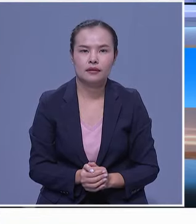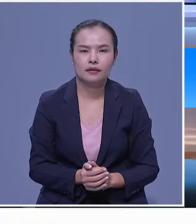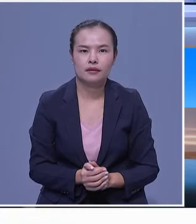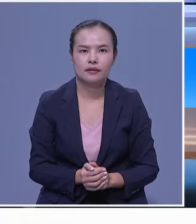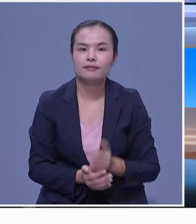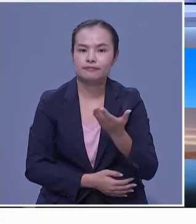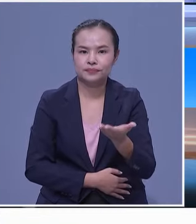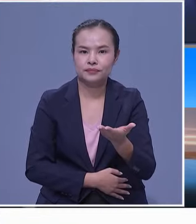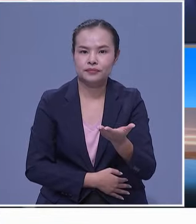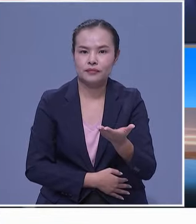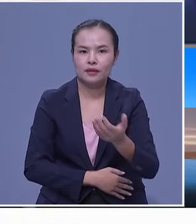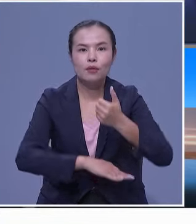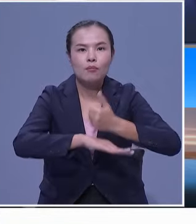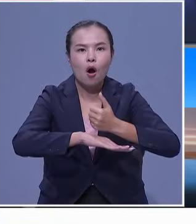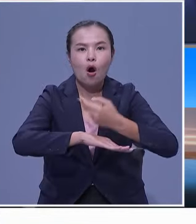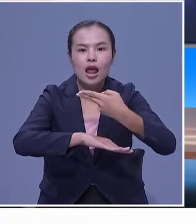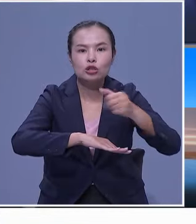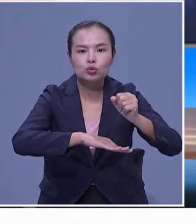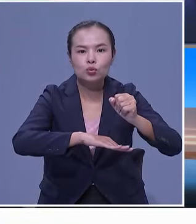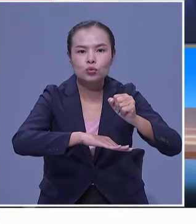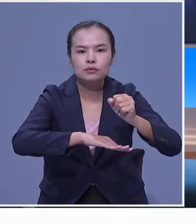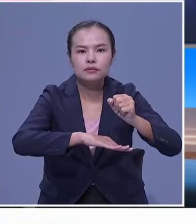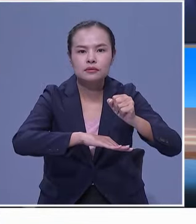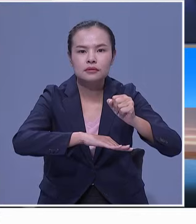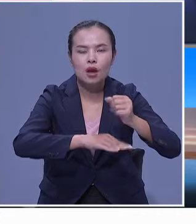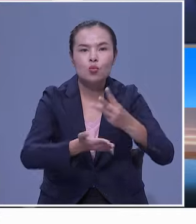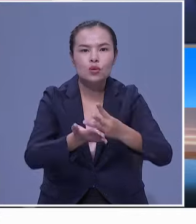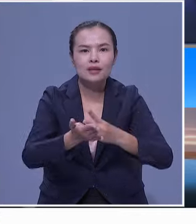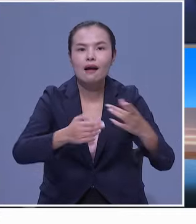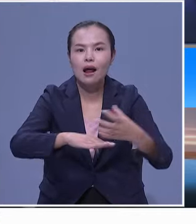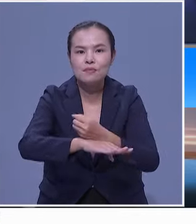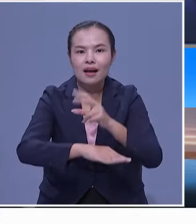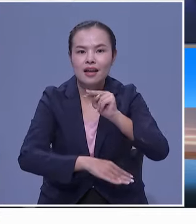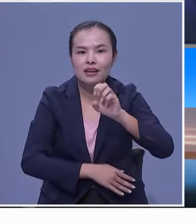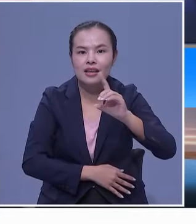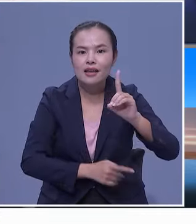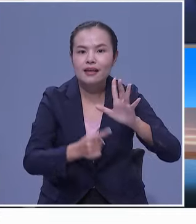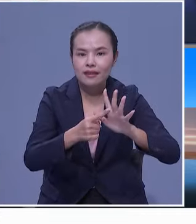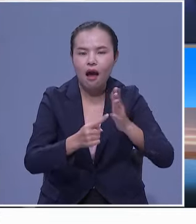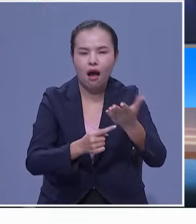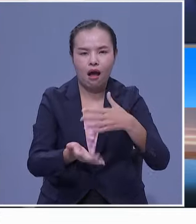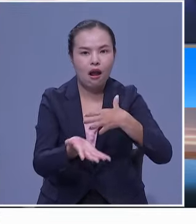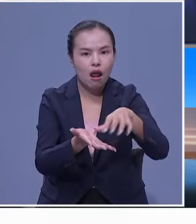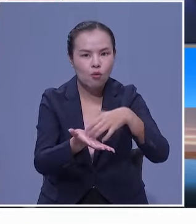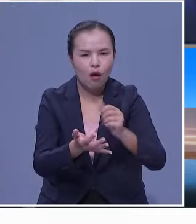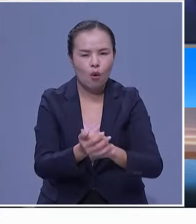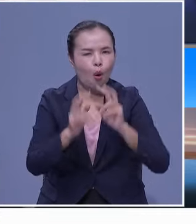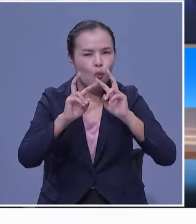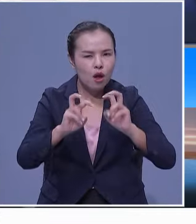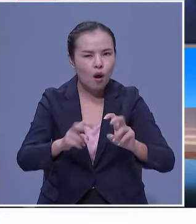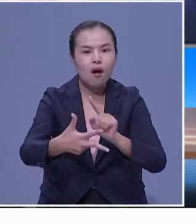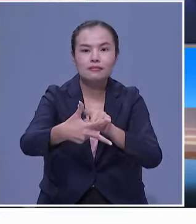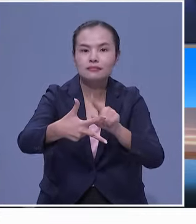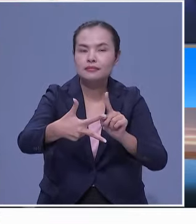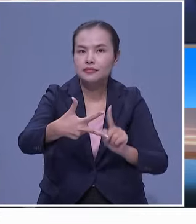นดิลกณ์ภูเก็ตผอ.หลักสูตรปรัชญาดุษฎีบัณฑิตสาขาวิชาการเมืองของนิด้านี่อย่างที่เราไล่ให้ดูว่าอาจารย์วิเคราะห์เอาไว้3เรื่อง